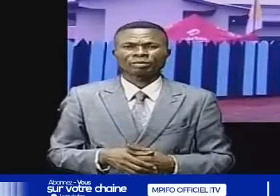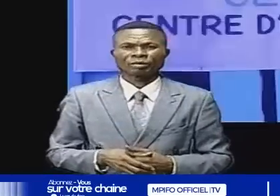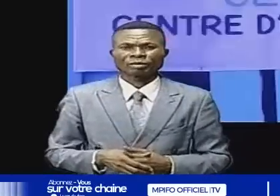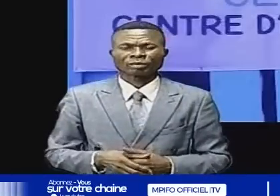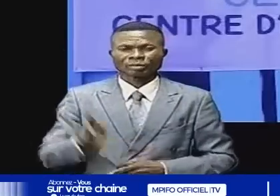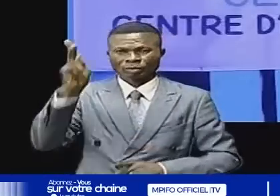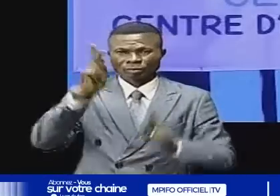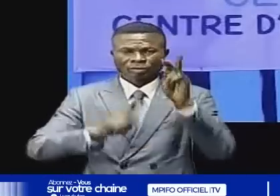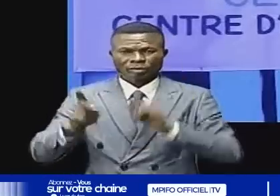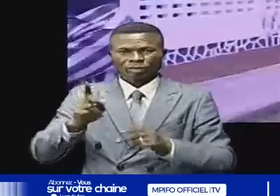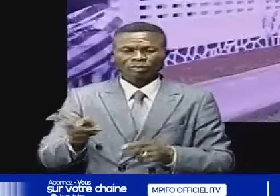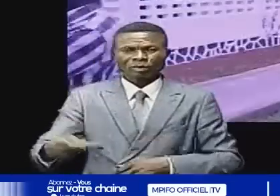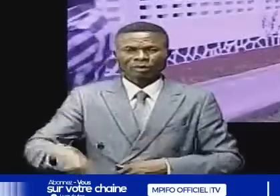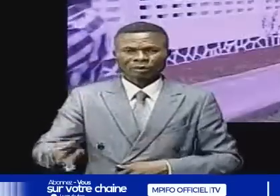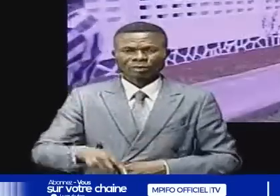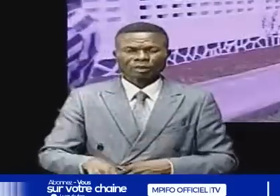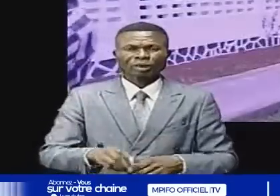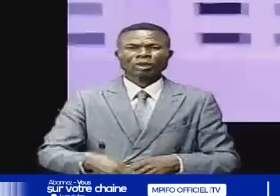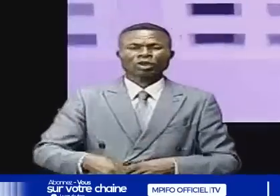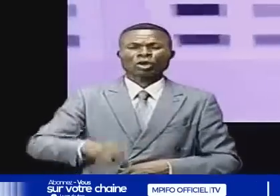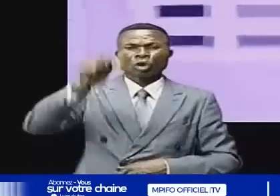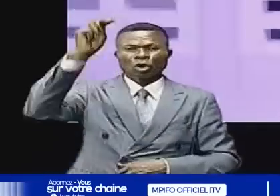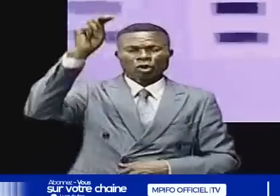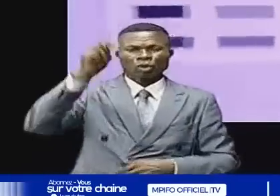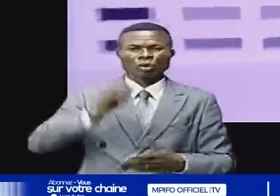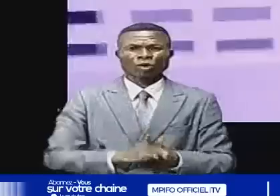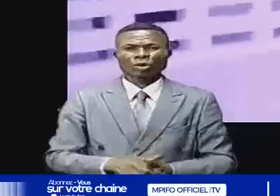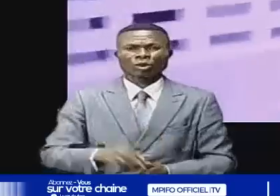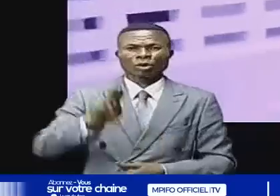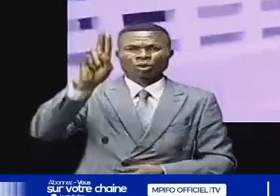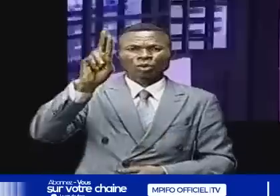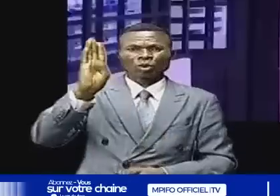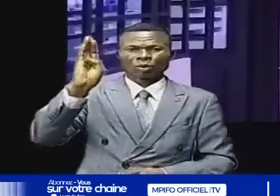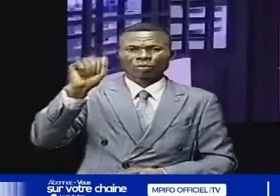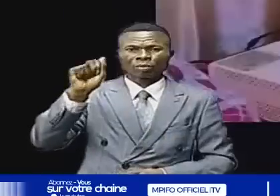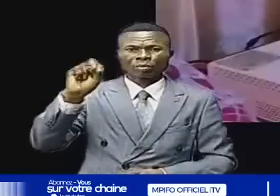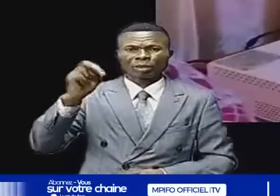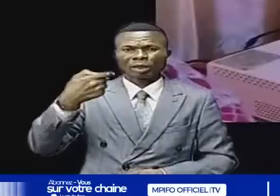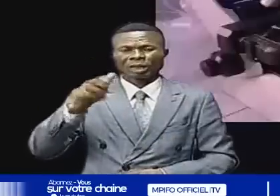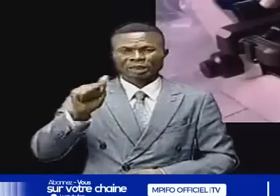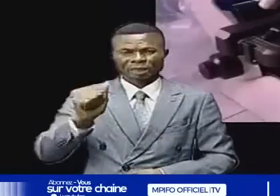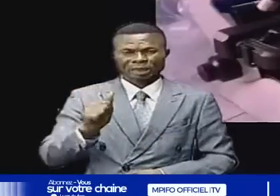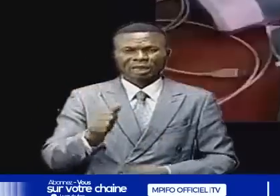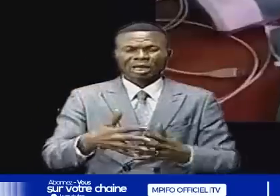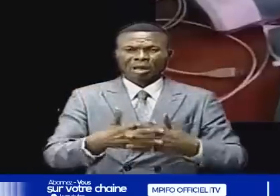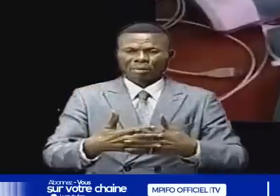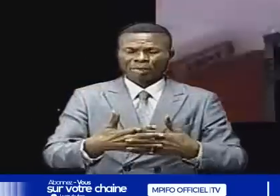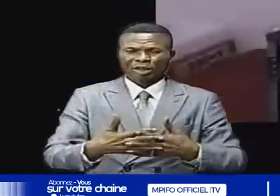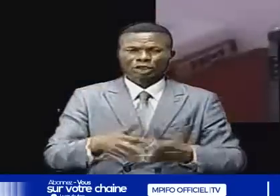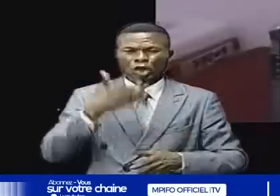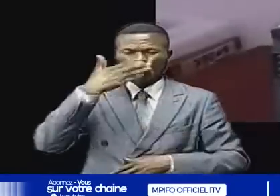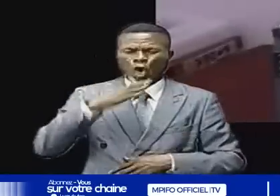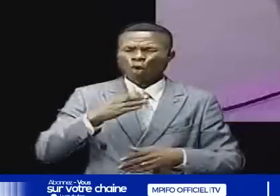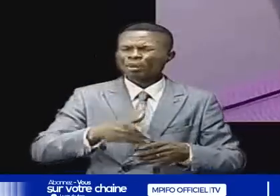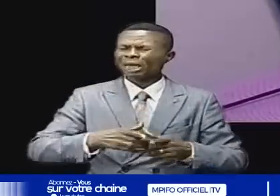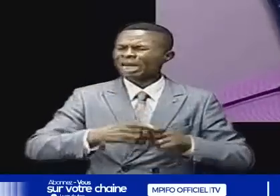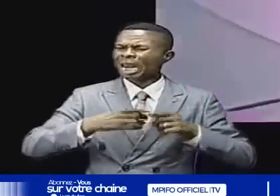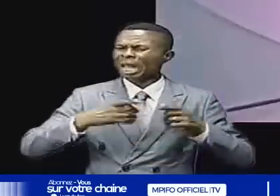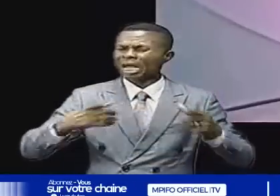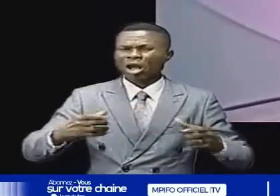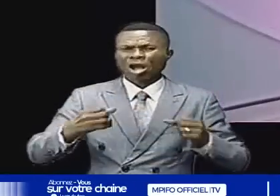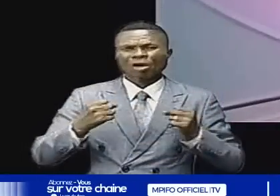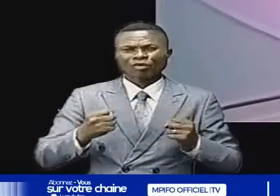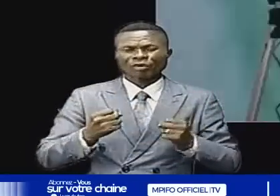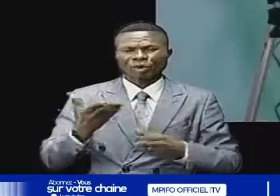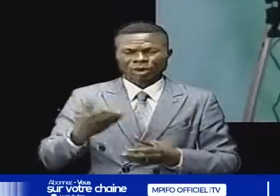la population de la province du Sud-Ubangi d'aller se faire soigner ailleurs, faute de matériel médico spécialisé et d'un personnel approprié